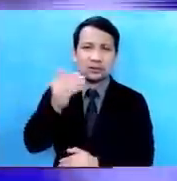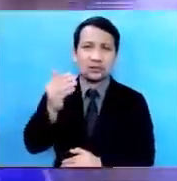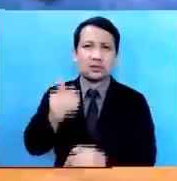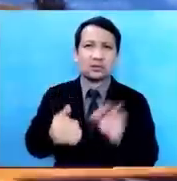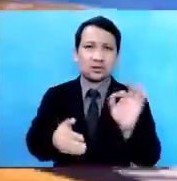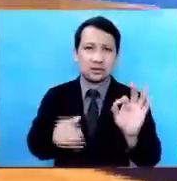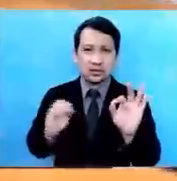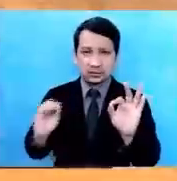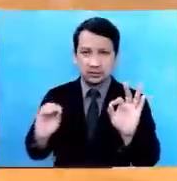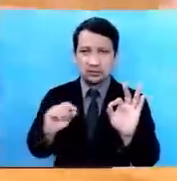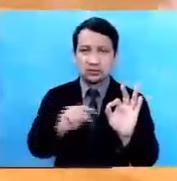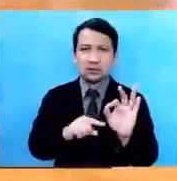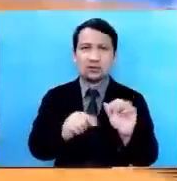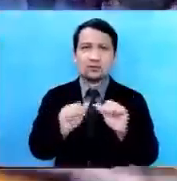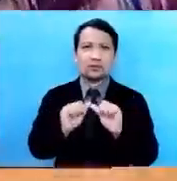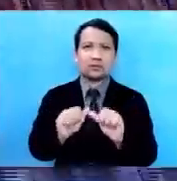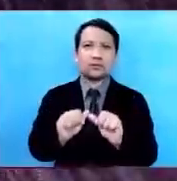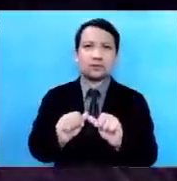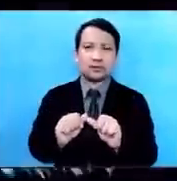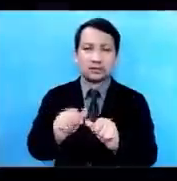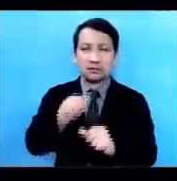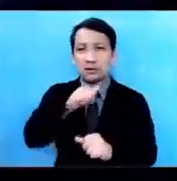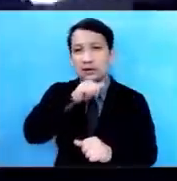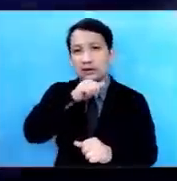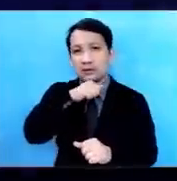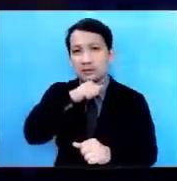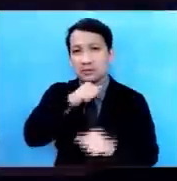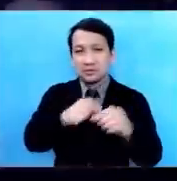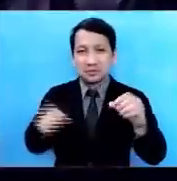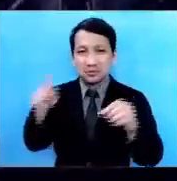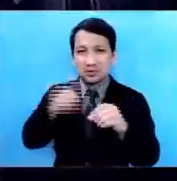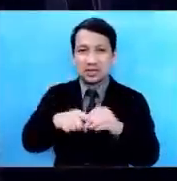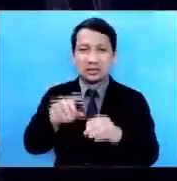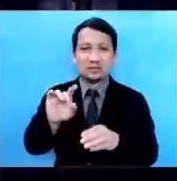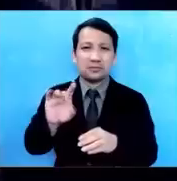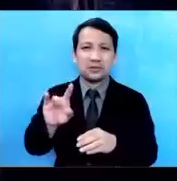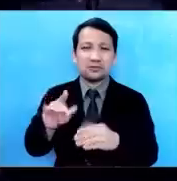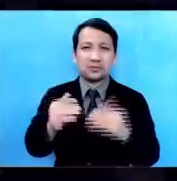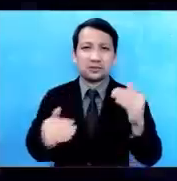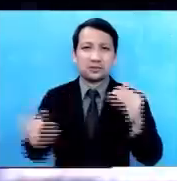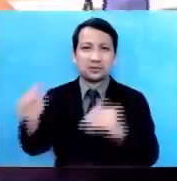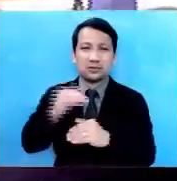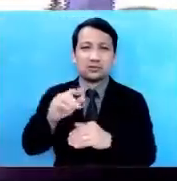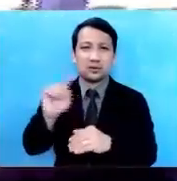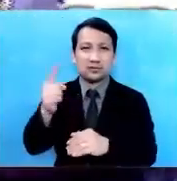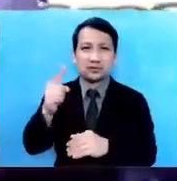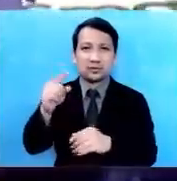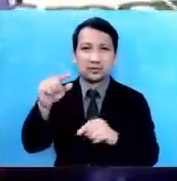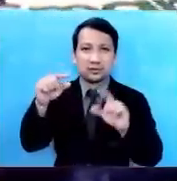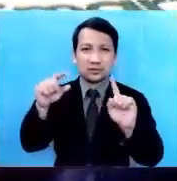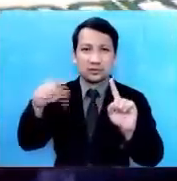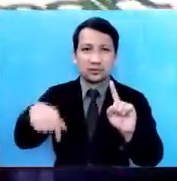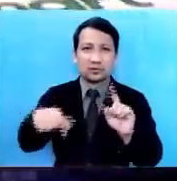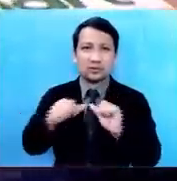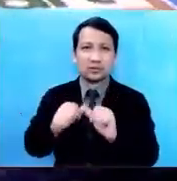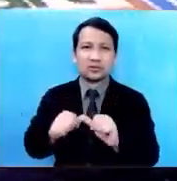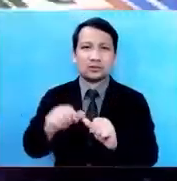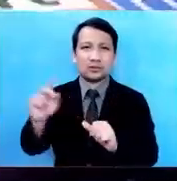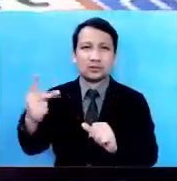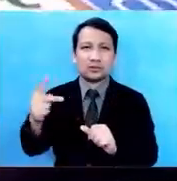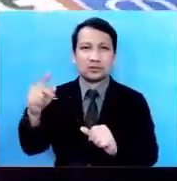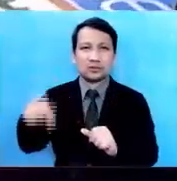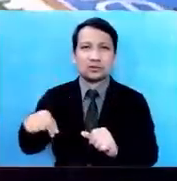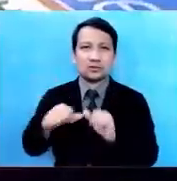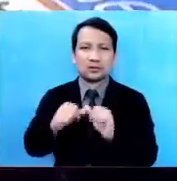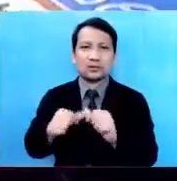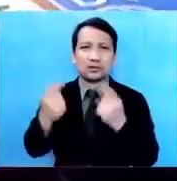9-0. Tinulak pa ng Blue Eagles ang lamang sa 18 bago matapos ang first quarter. Pagdating ng second kanto,